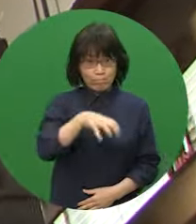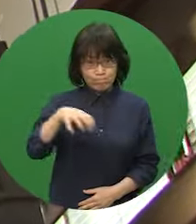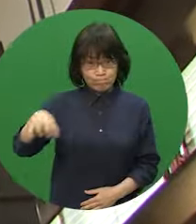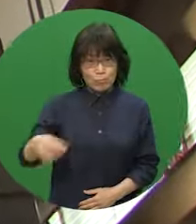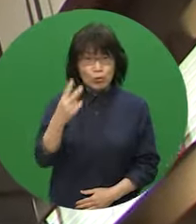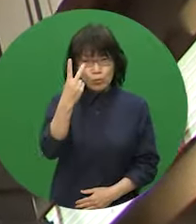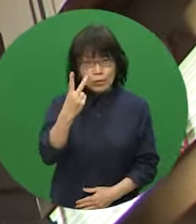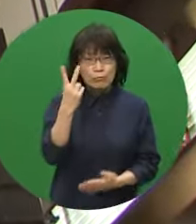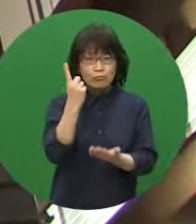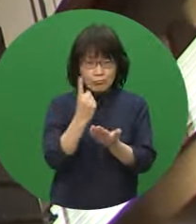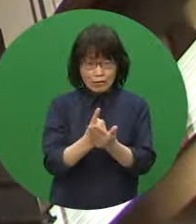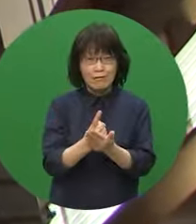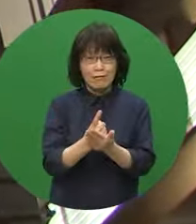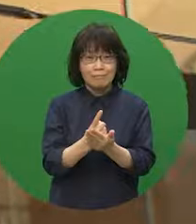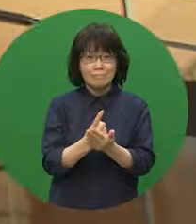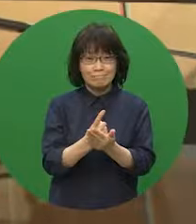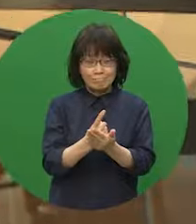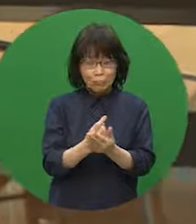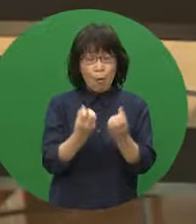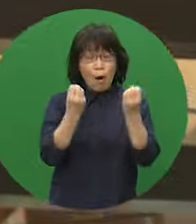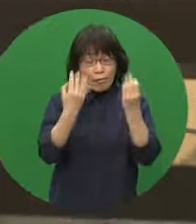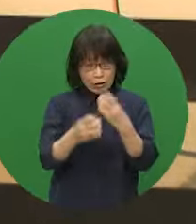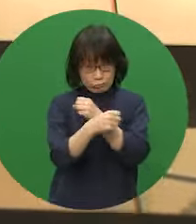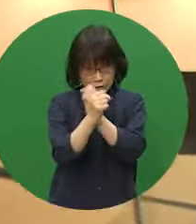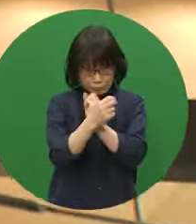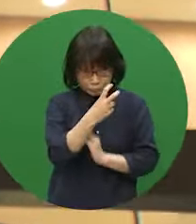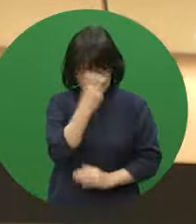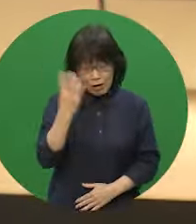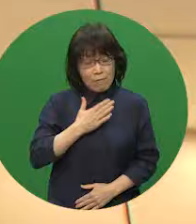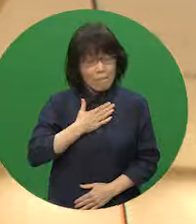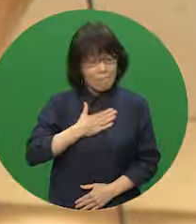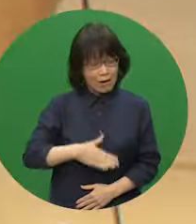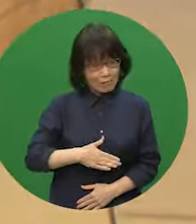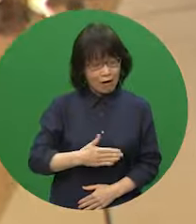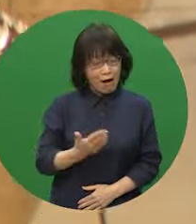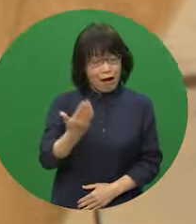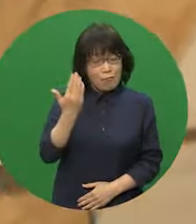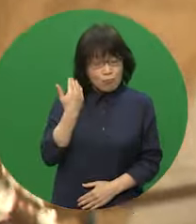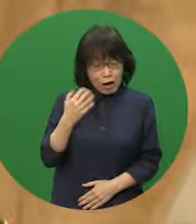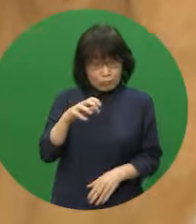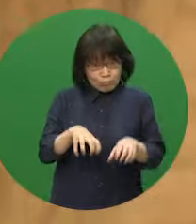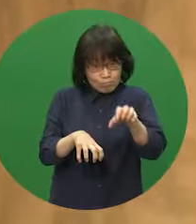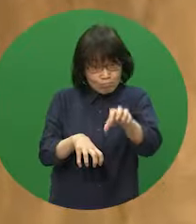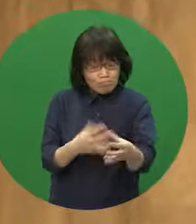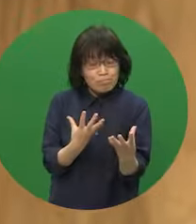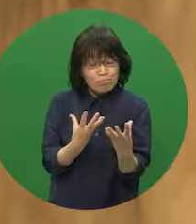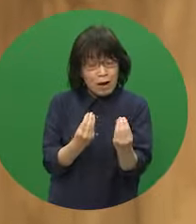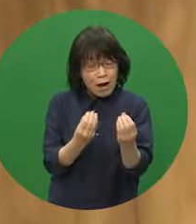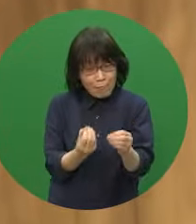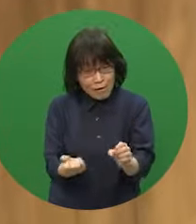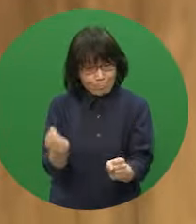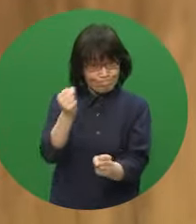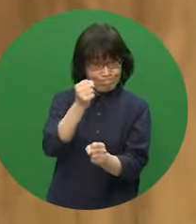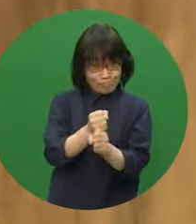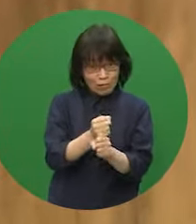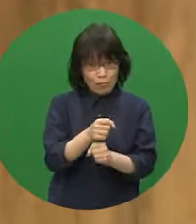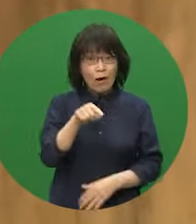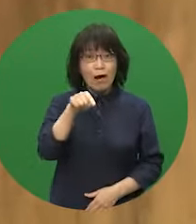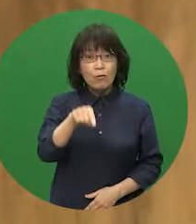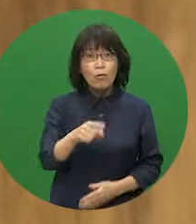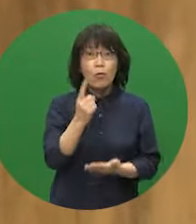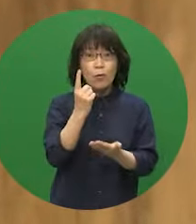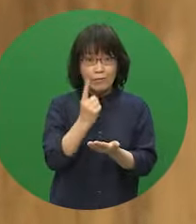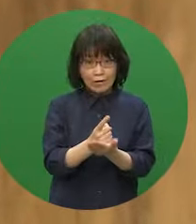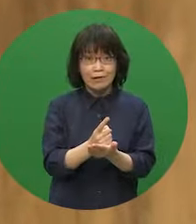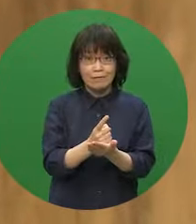か復元骨格はなくて、新しい研究に基づく四足歩行の姿勢で復元された骨格はこれのみ